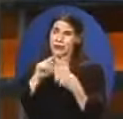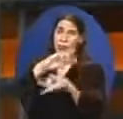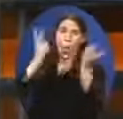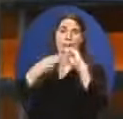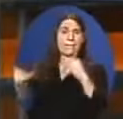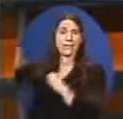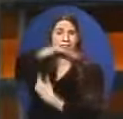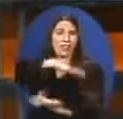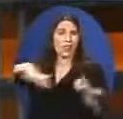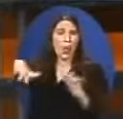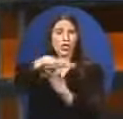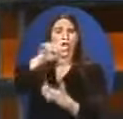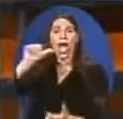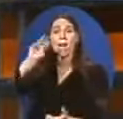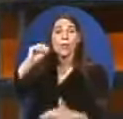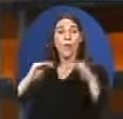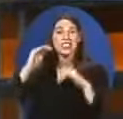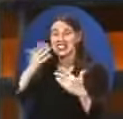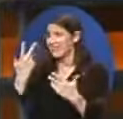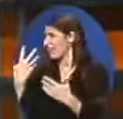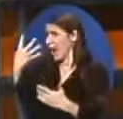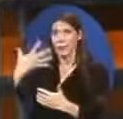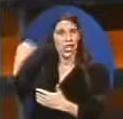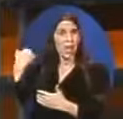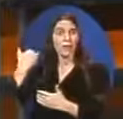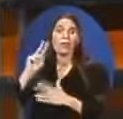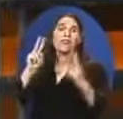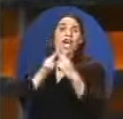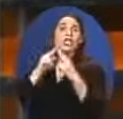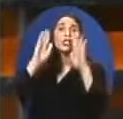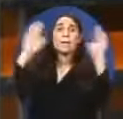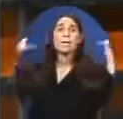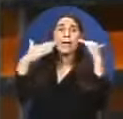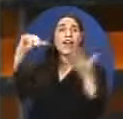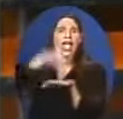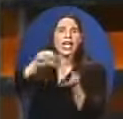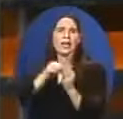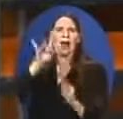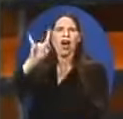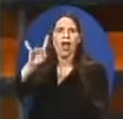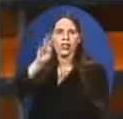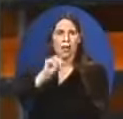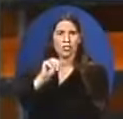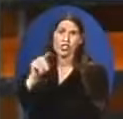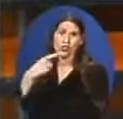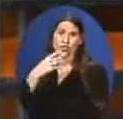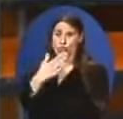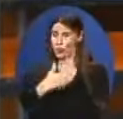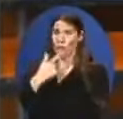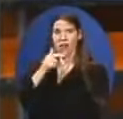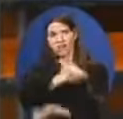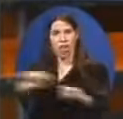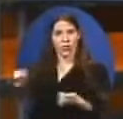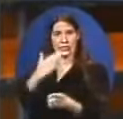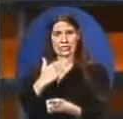גואש, כשאבו מאזן רק לפני 5 ימים נפגש בקהיר עם מי, עם חלד משל, שקרא להשמעת ישראל לפני חודש